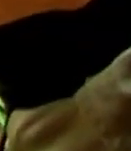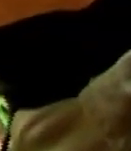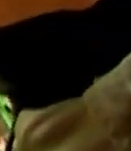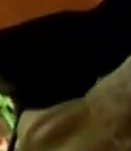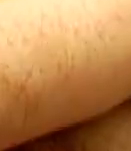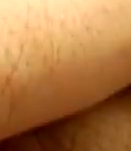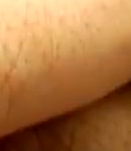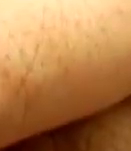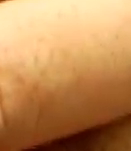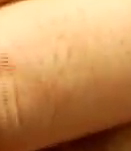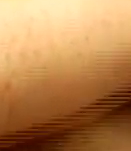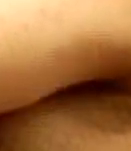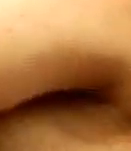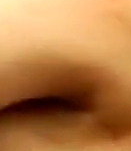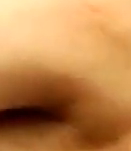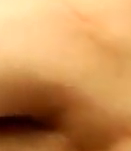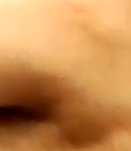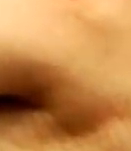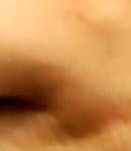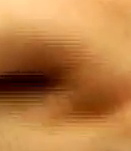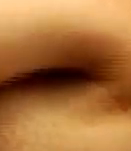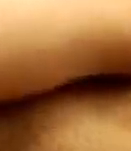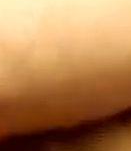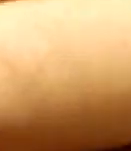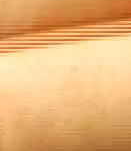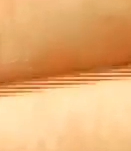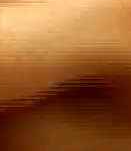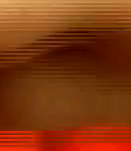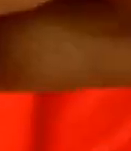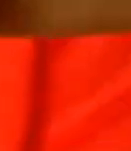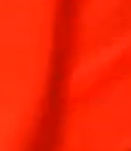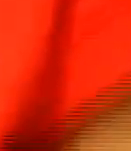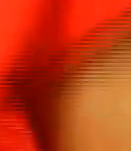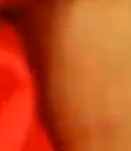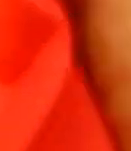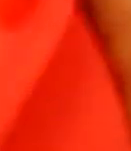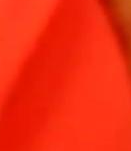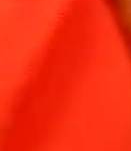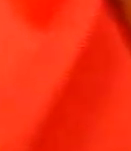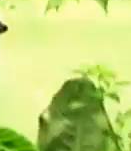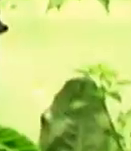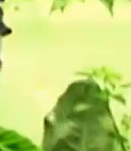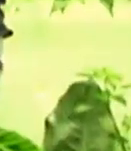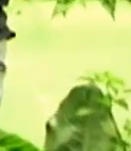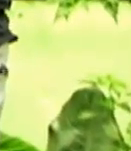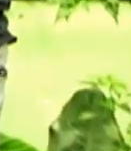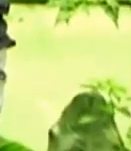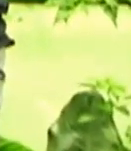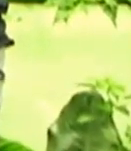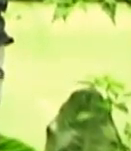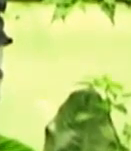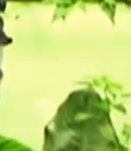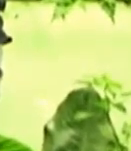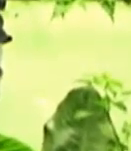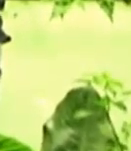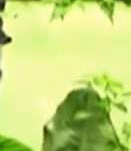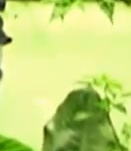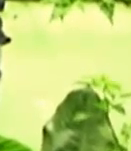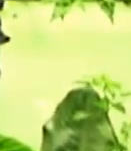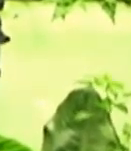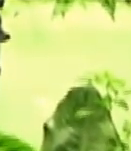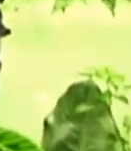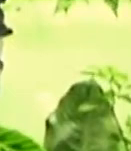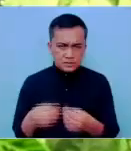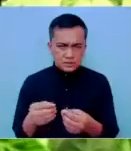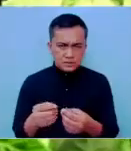ng bigay nating loomer para regular na masukat ang kanyang blood sugar tayo na rin ang gumawa ng pamamaraan para mapuri at mabigyan ng